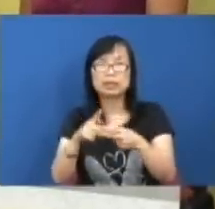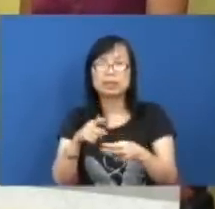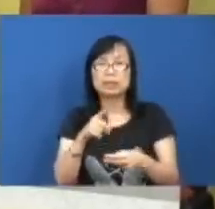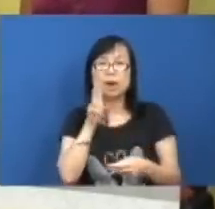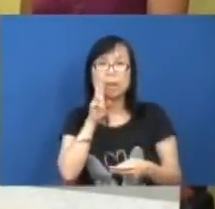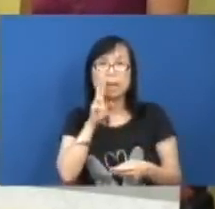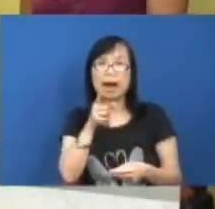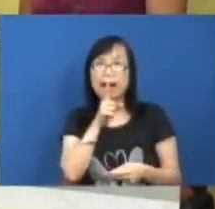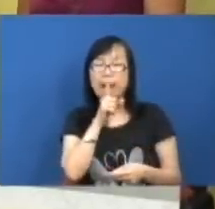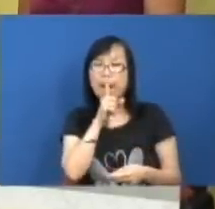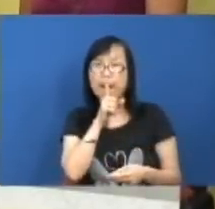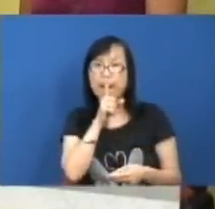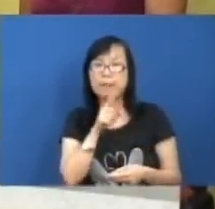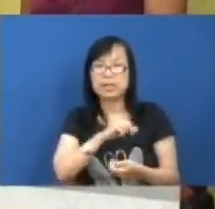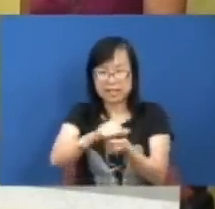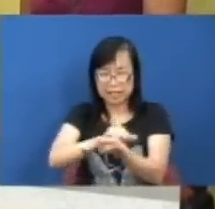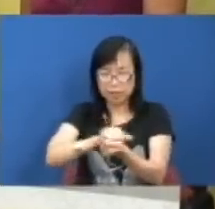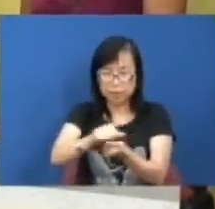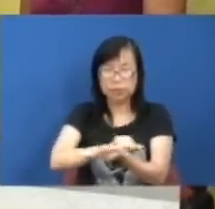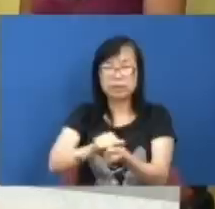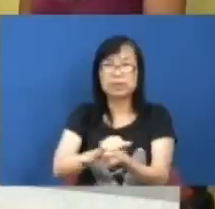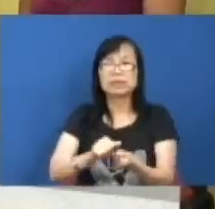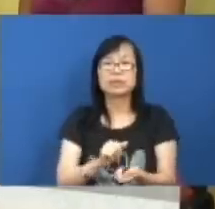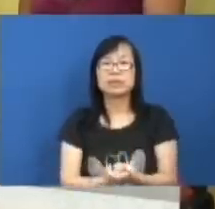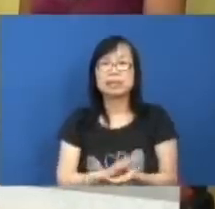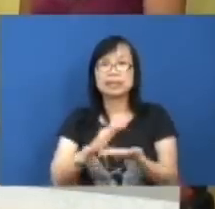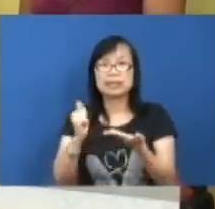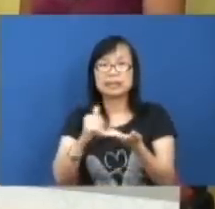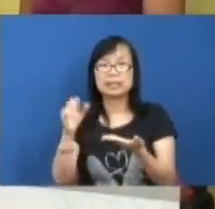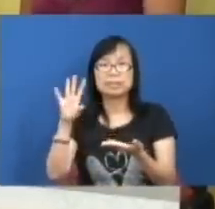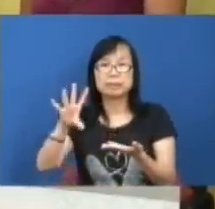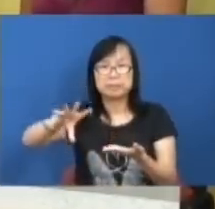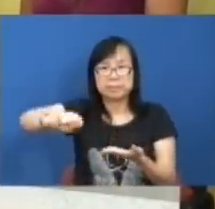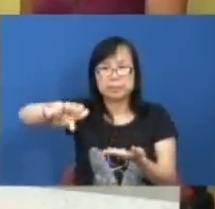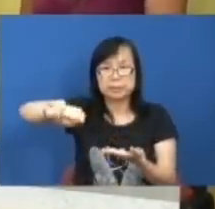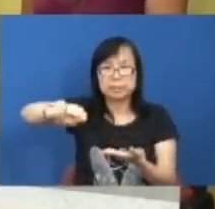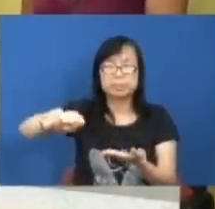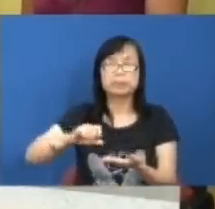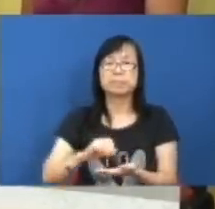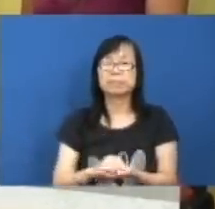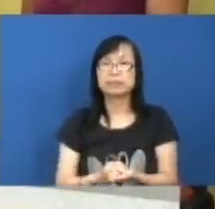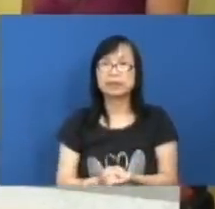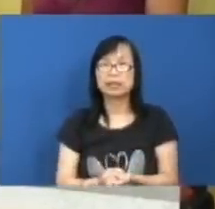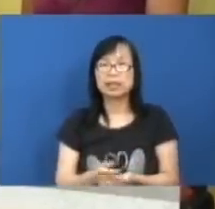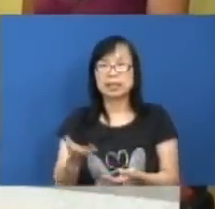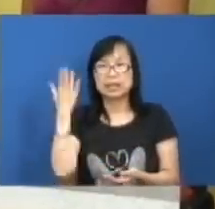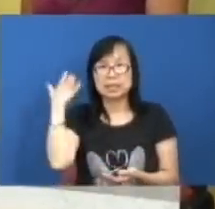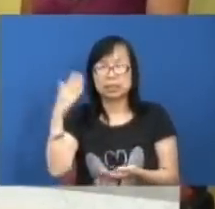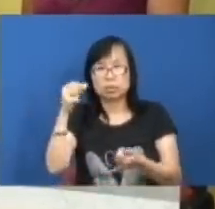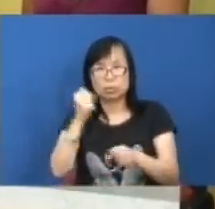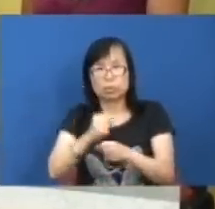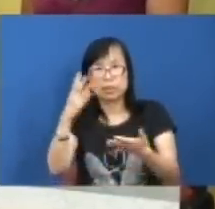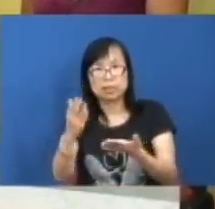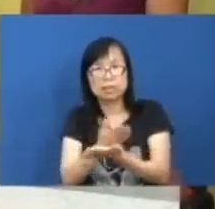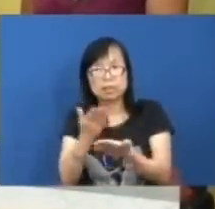哋媽媽做洗碗嗰類型嘅清潔劑，其實都絕對 OK。咁當然事前咧就做少測試，咁啊